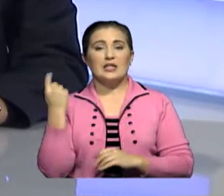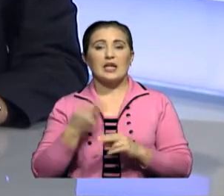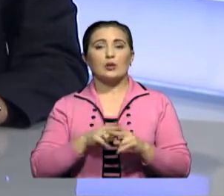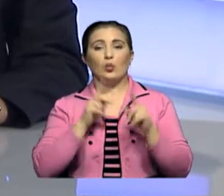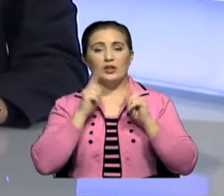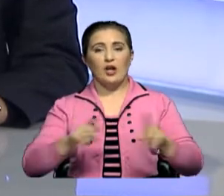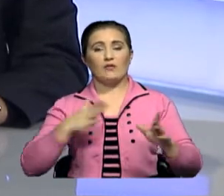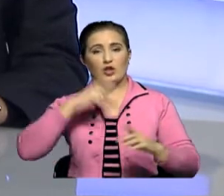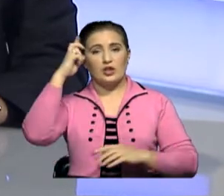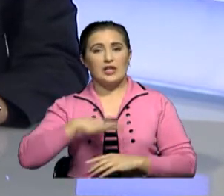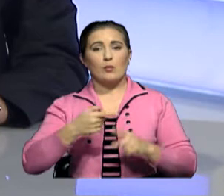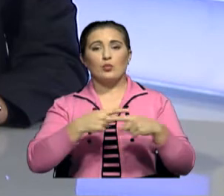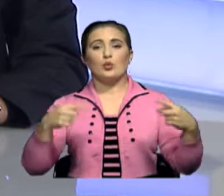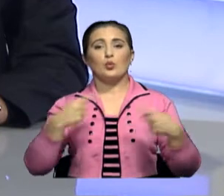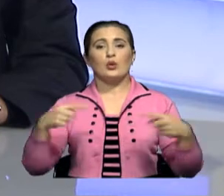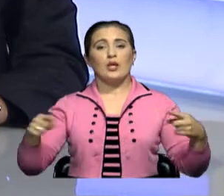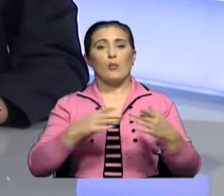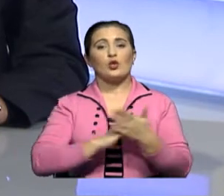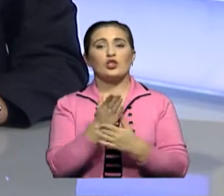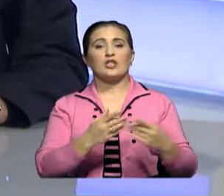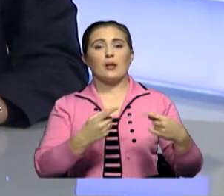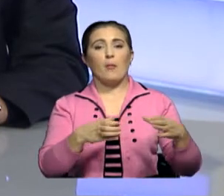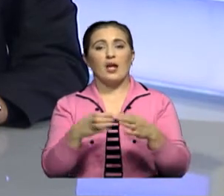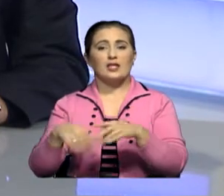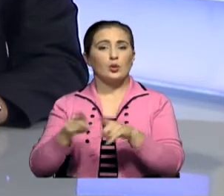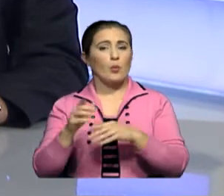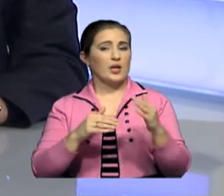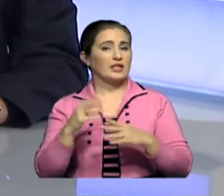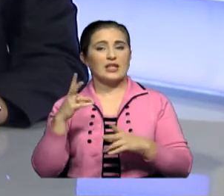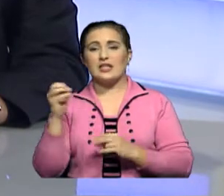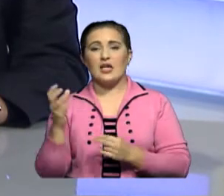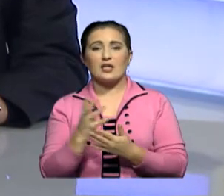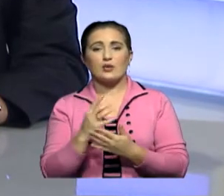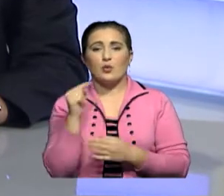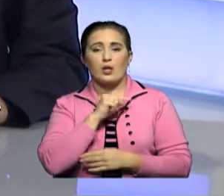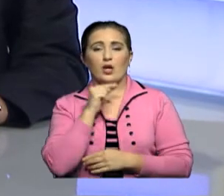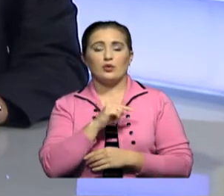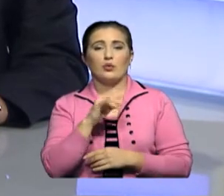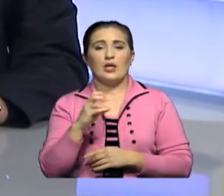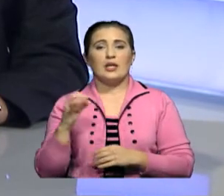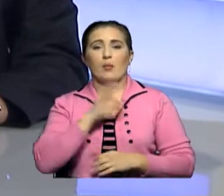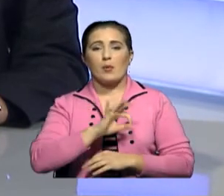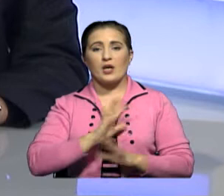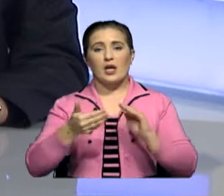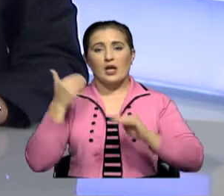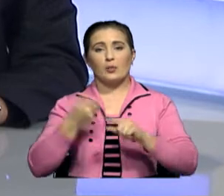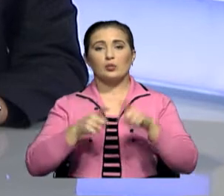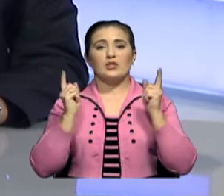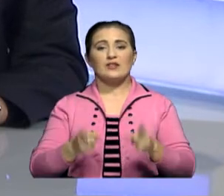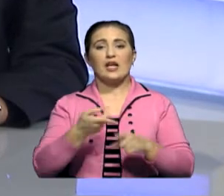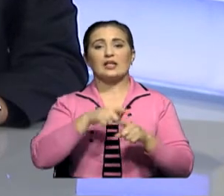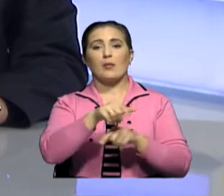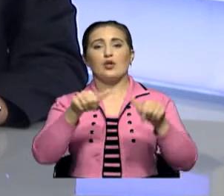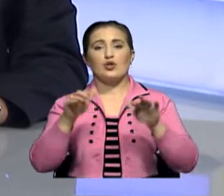нашей стране поскольку другие политические партии к такой практики не собираются прибегайте не прибегали ранее поскольку действительно там это все